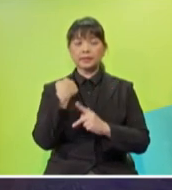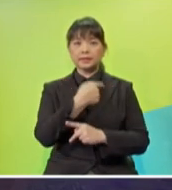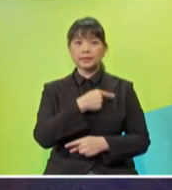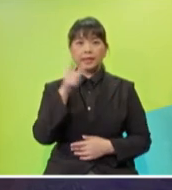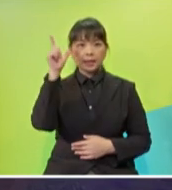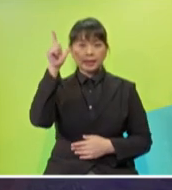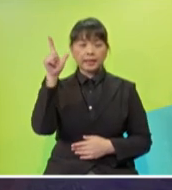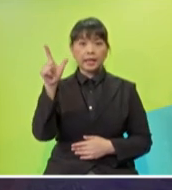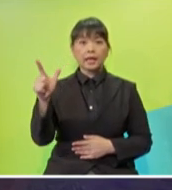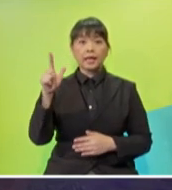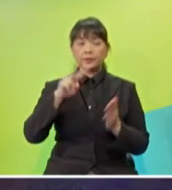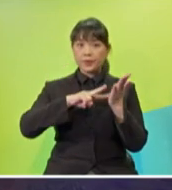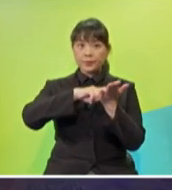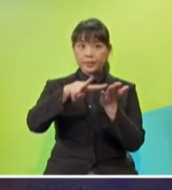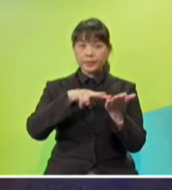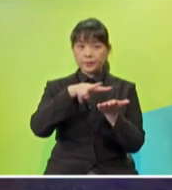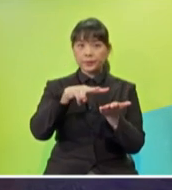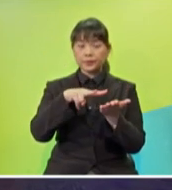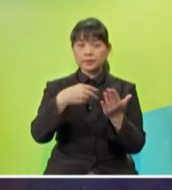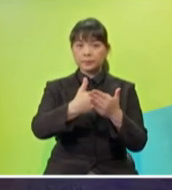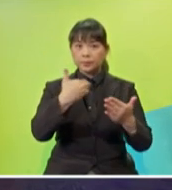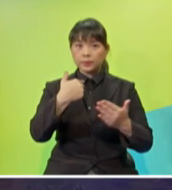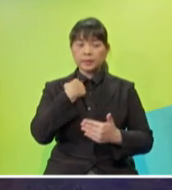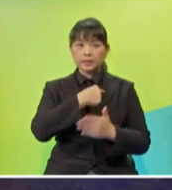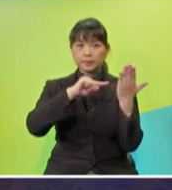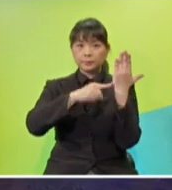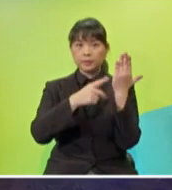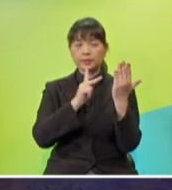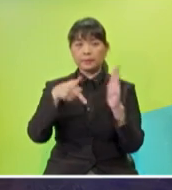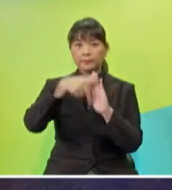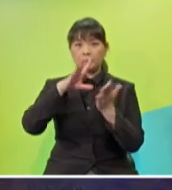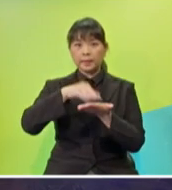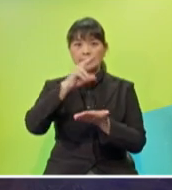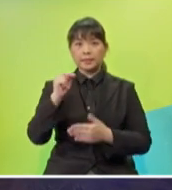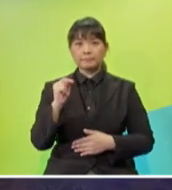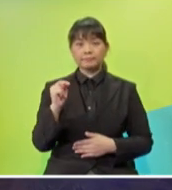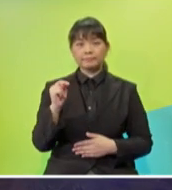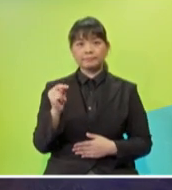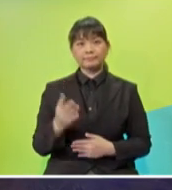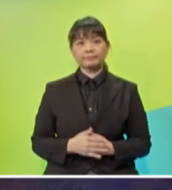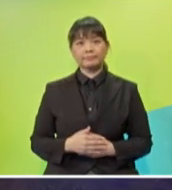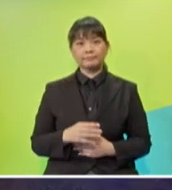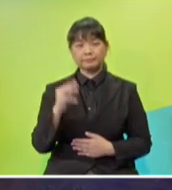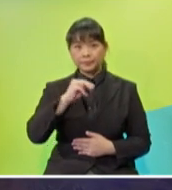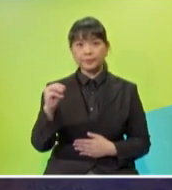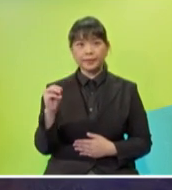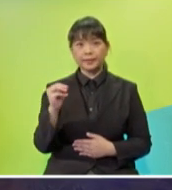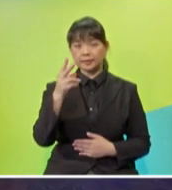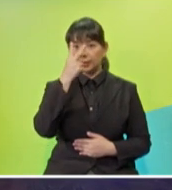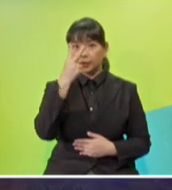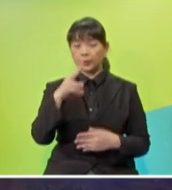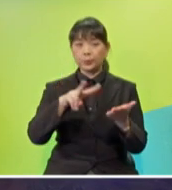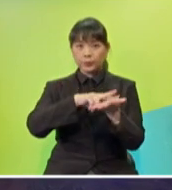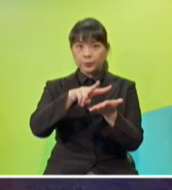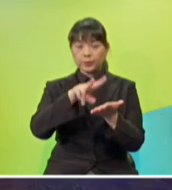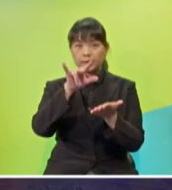video sebelum kita mulaikan pelajaran kita perhatikan video